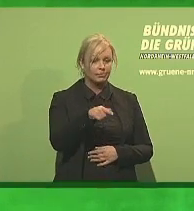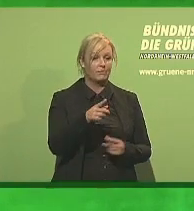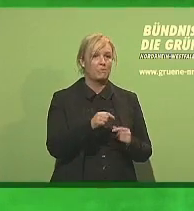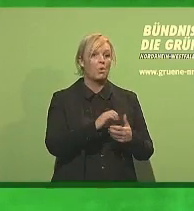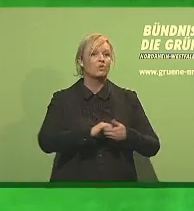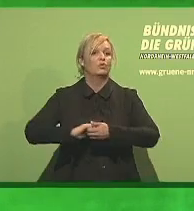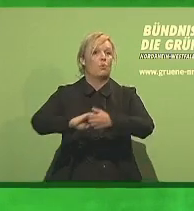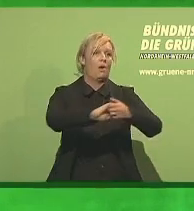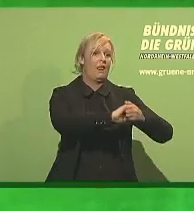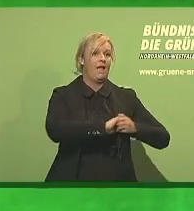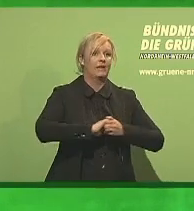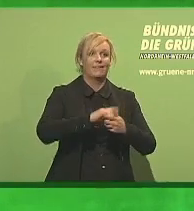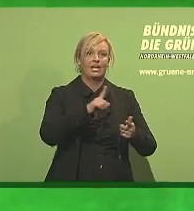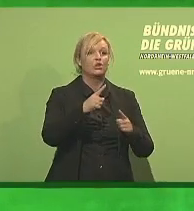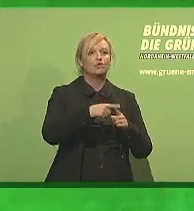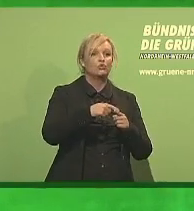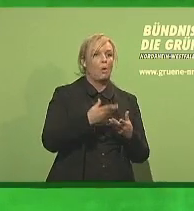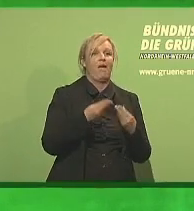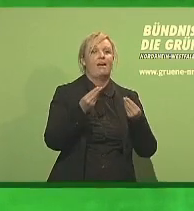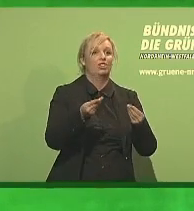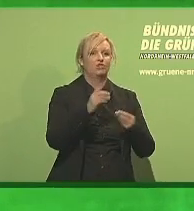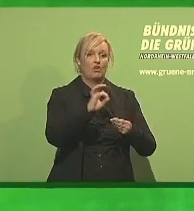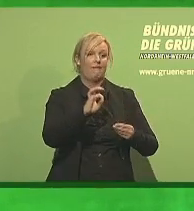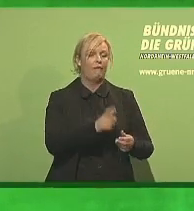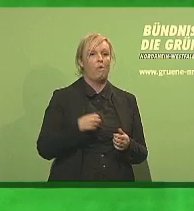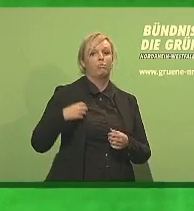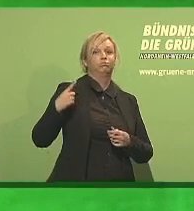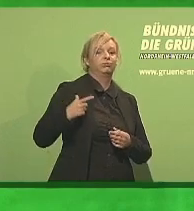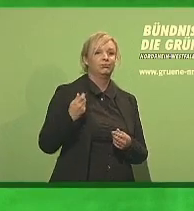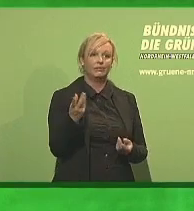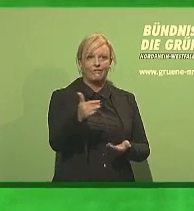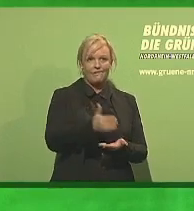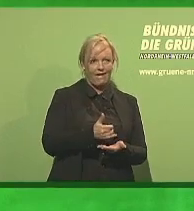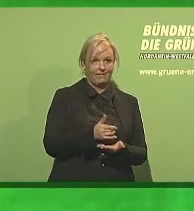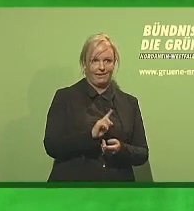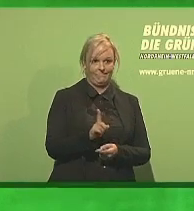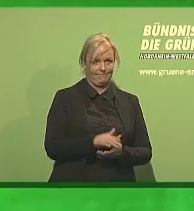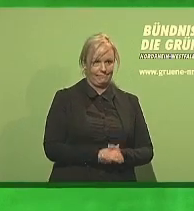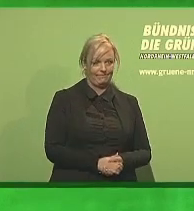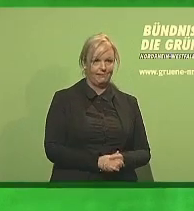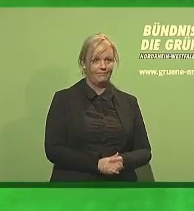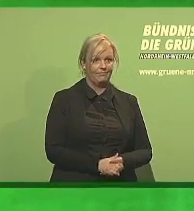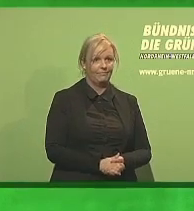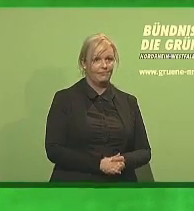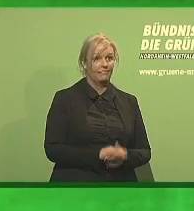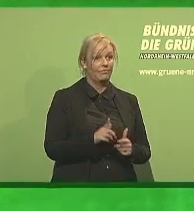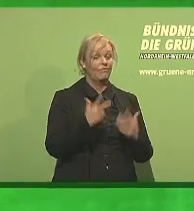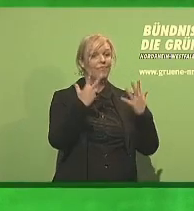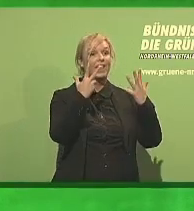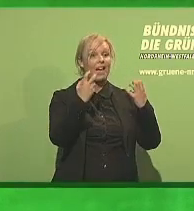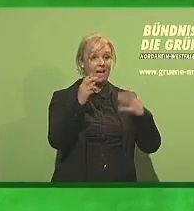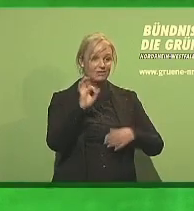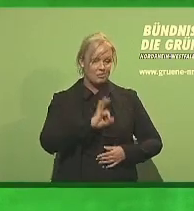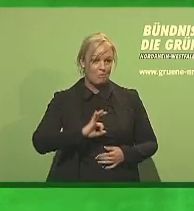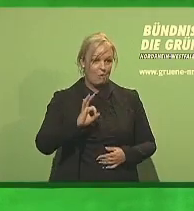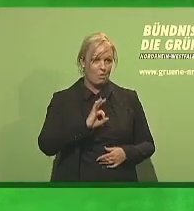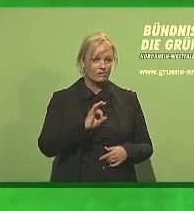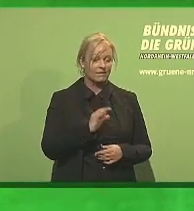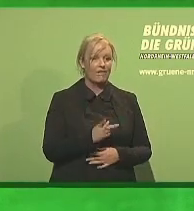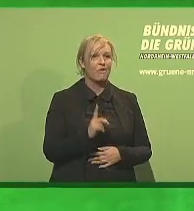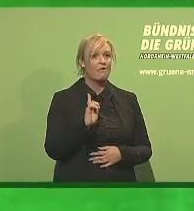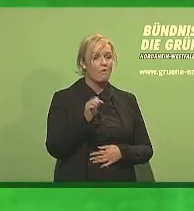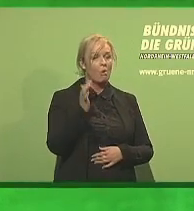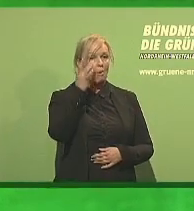nicht Steuergeschenke für Besserverdienende, wie es diese Bundesregierung macht. Und wenn 80% für die